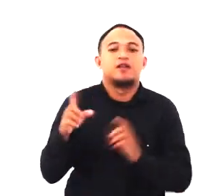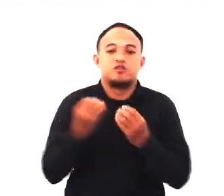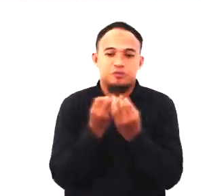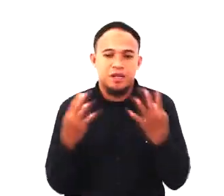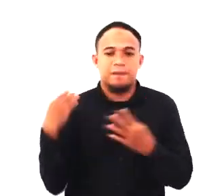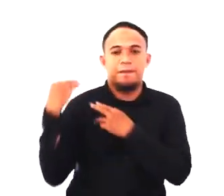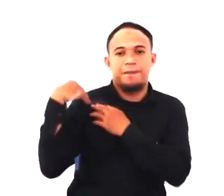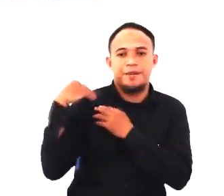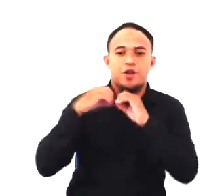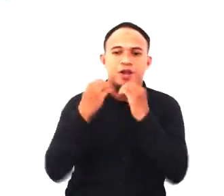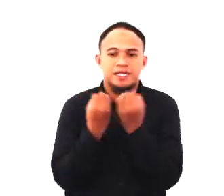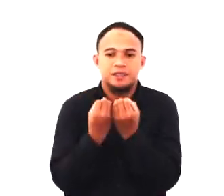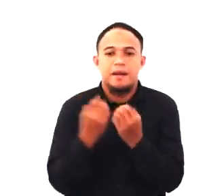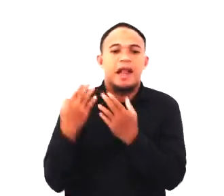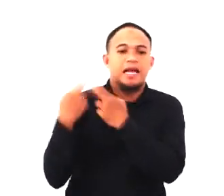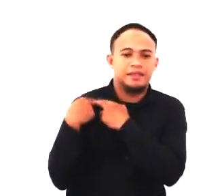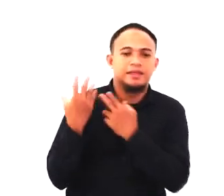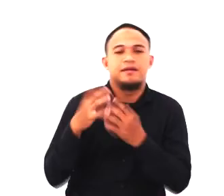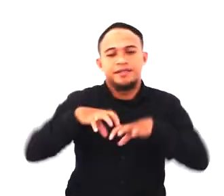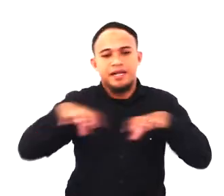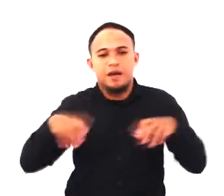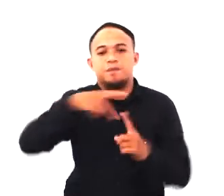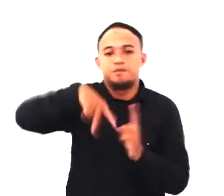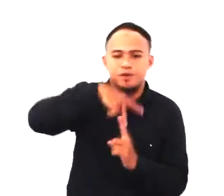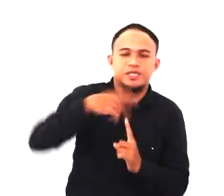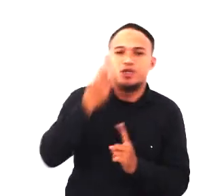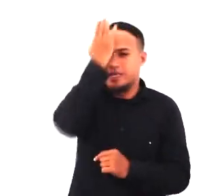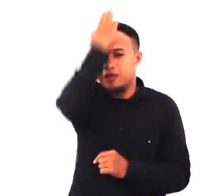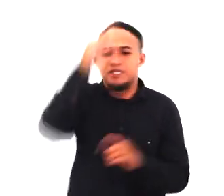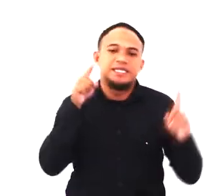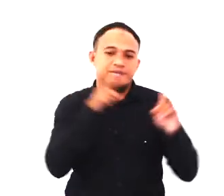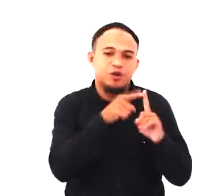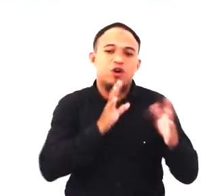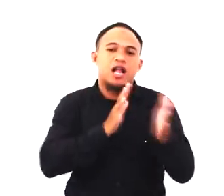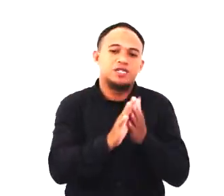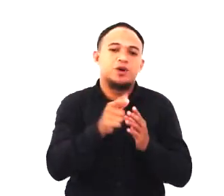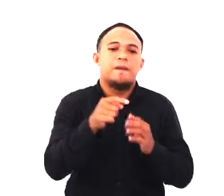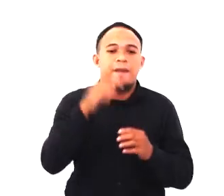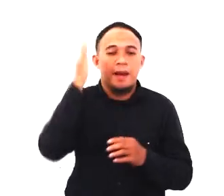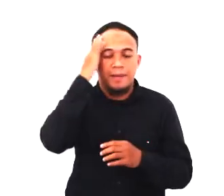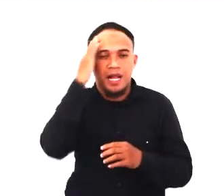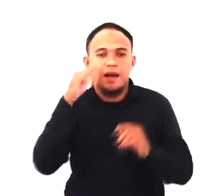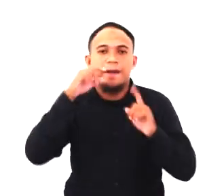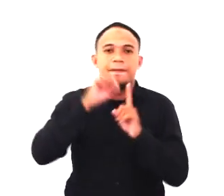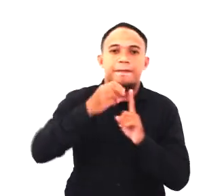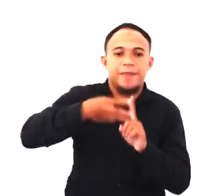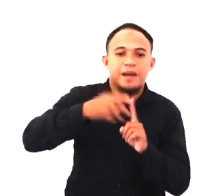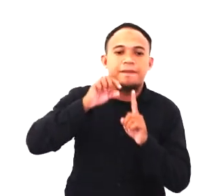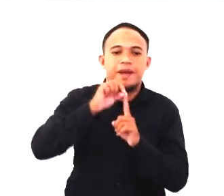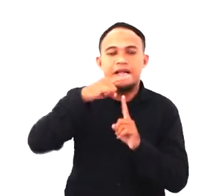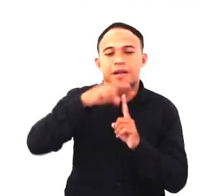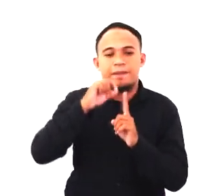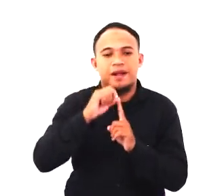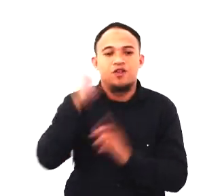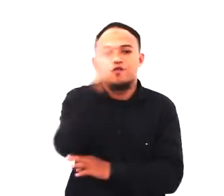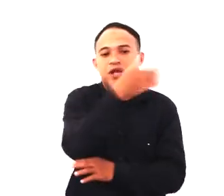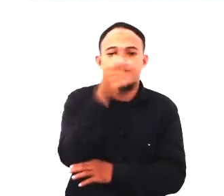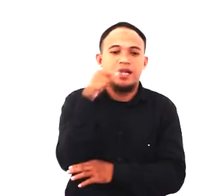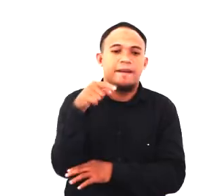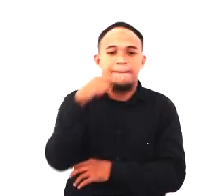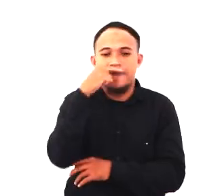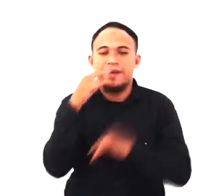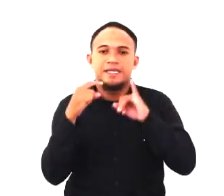perangkat daerah Provinsi Gorontalo disambut langsung oleh Kepala BPTP Sulut, Ismail